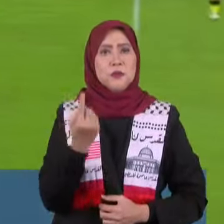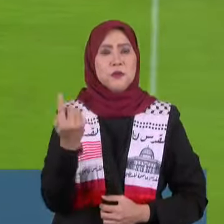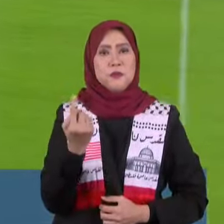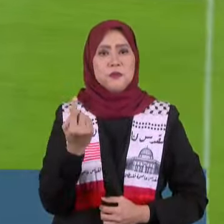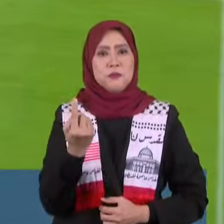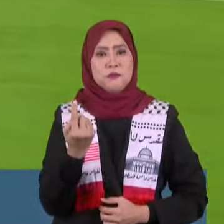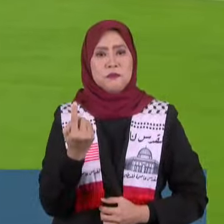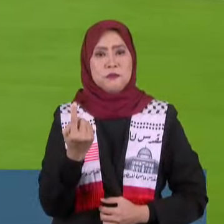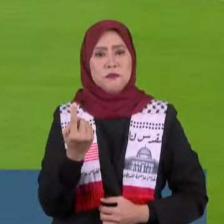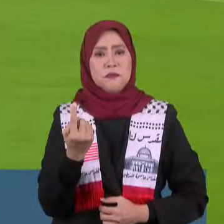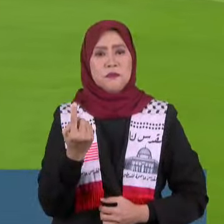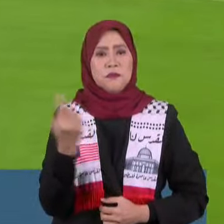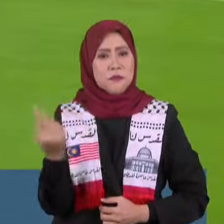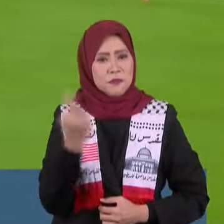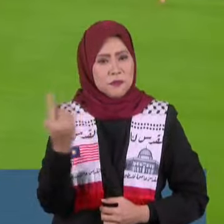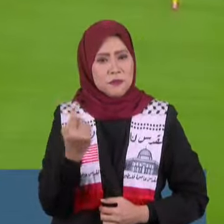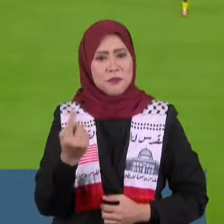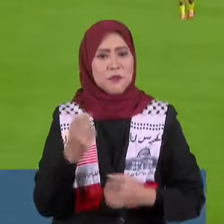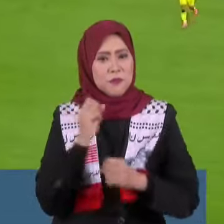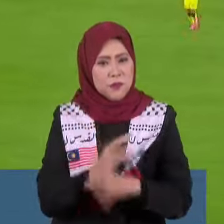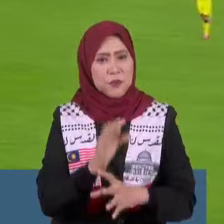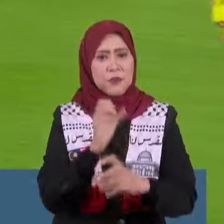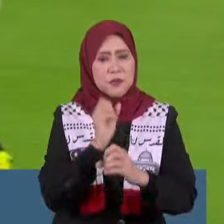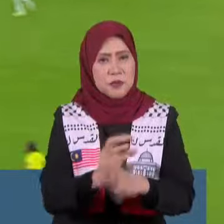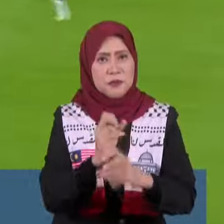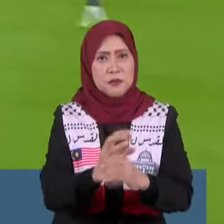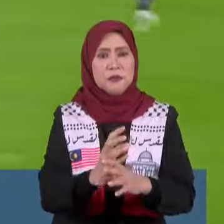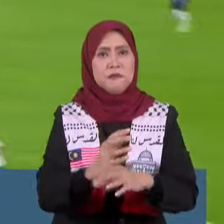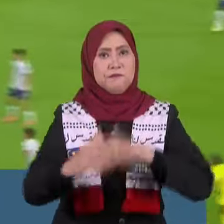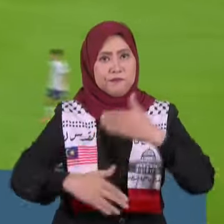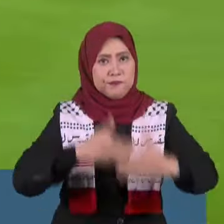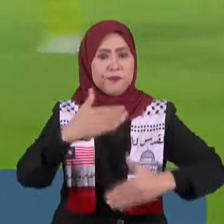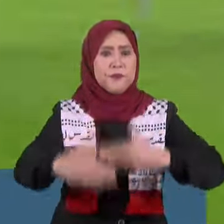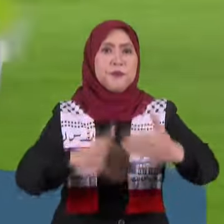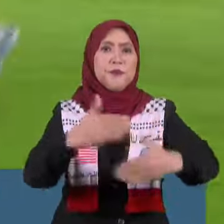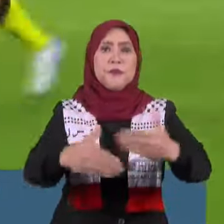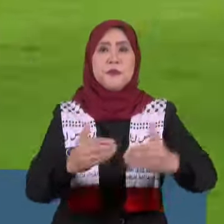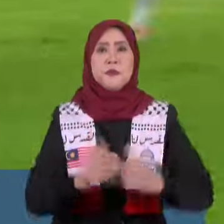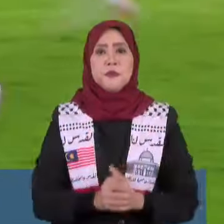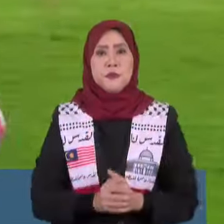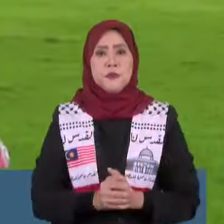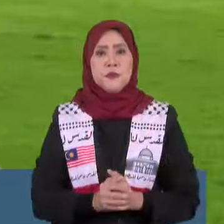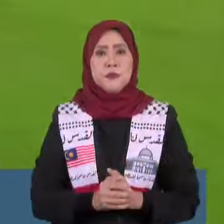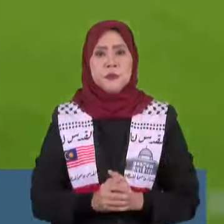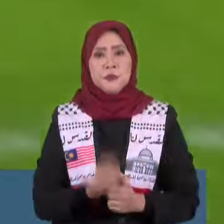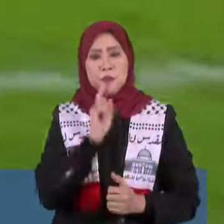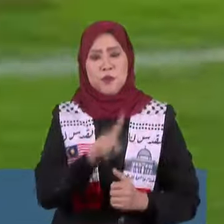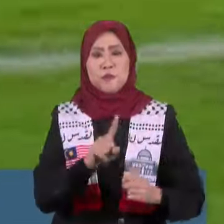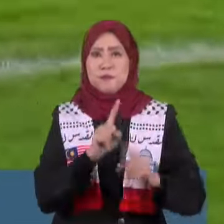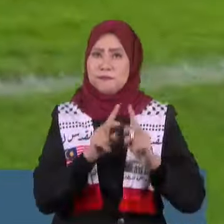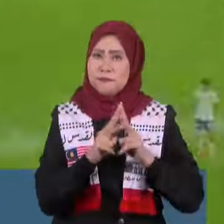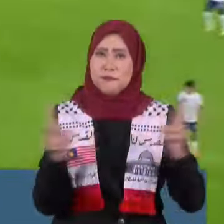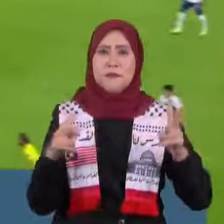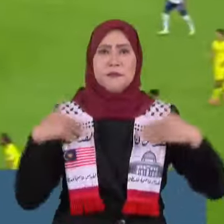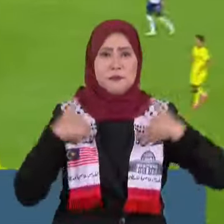I put here, I put effort, but time to time, I'm tired,